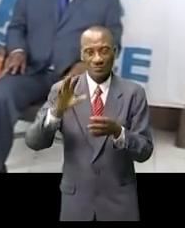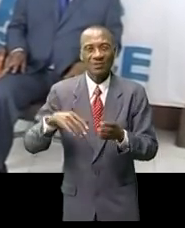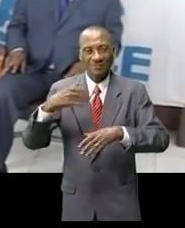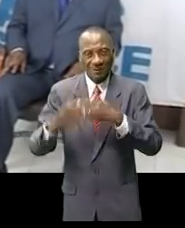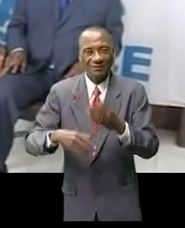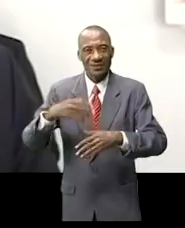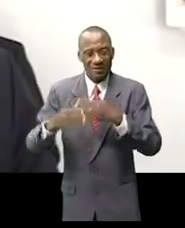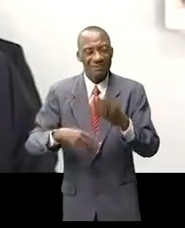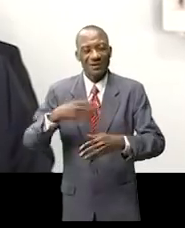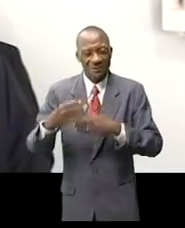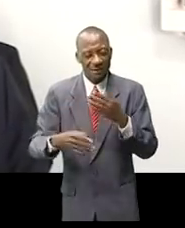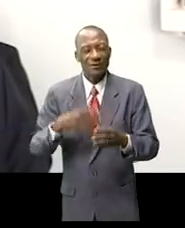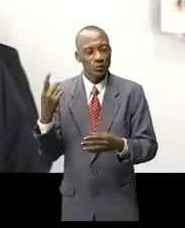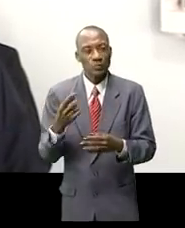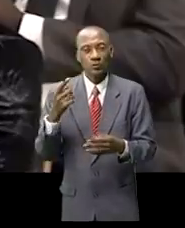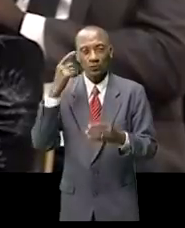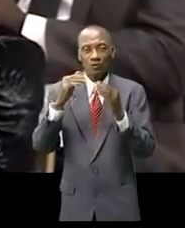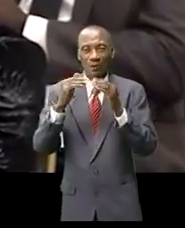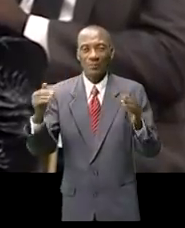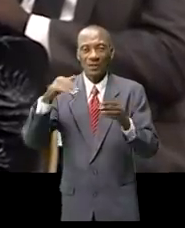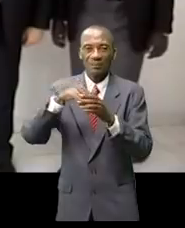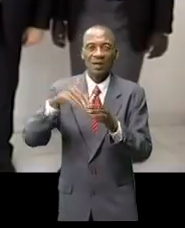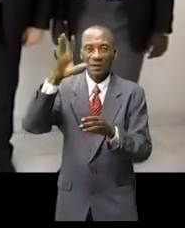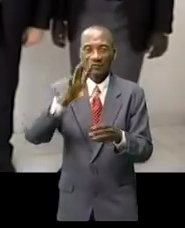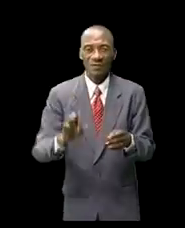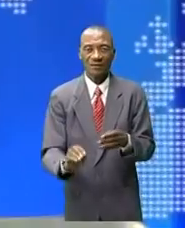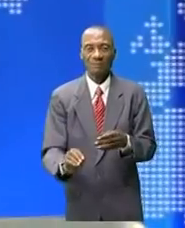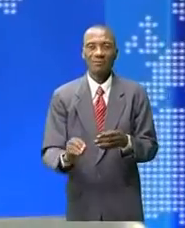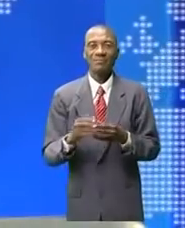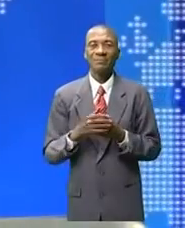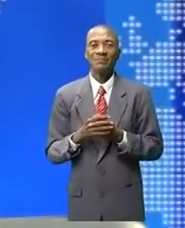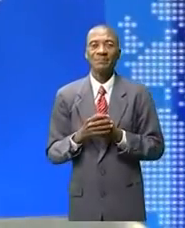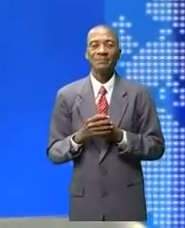l'instauration de la paix au sein du continent africain.